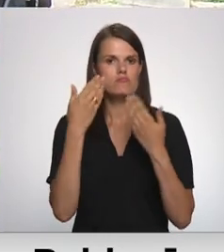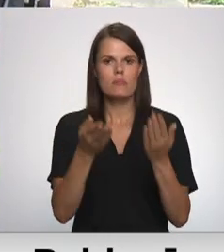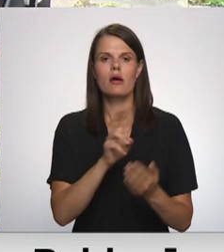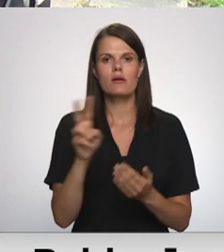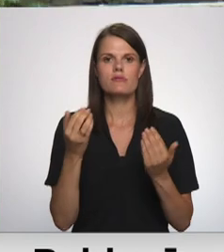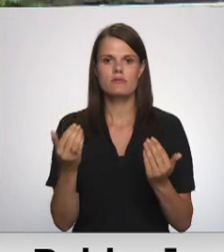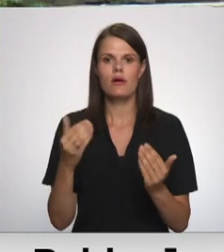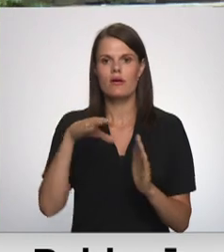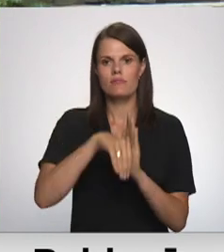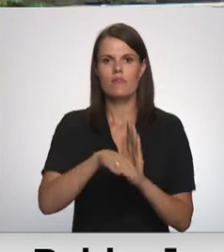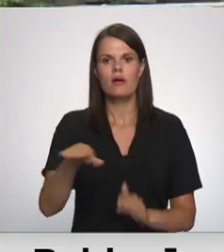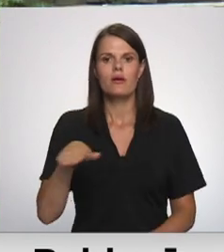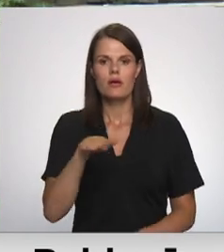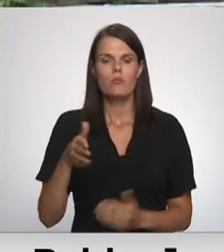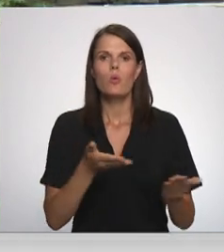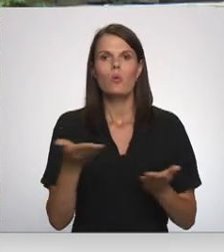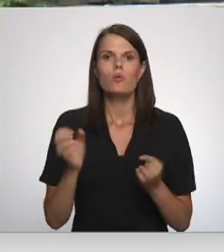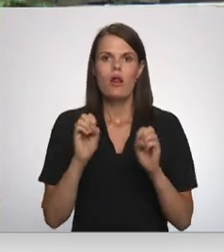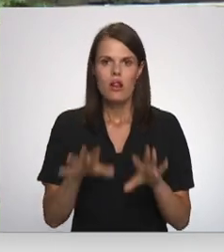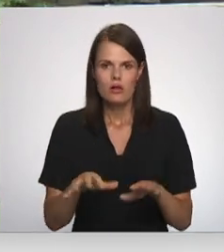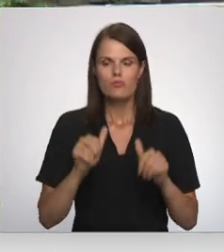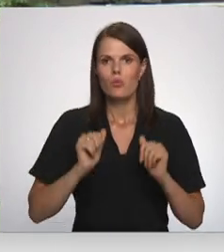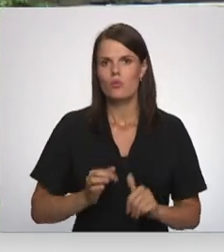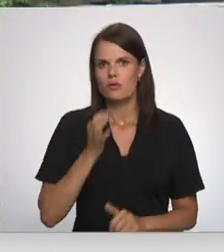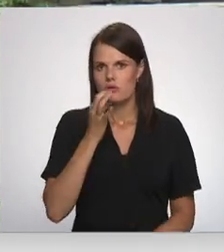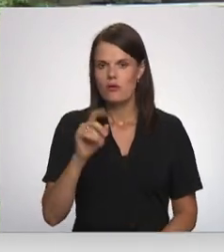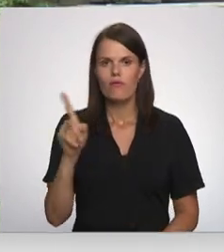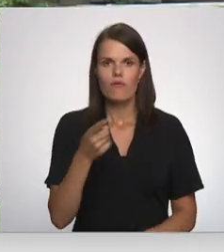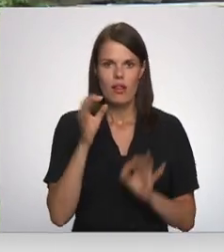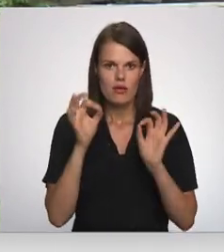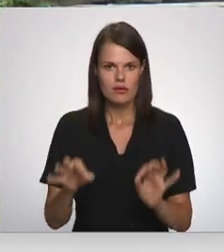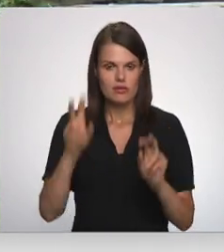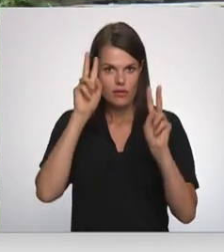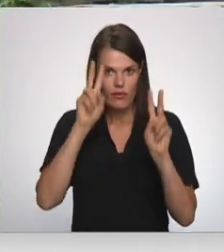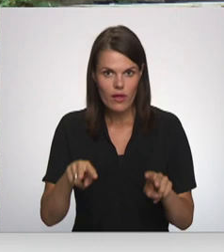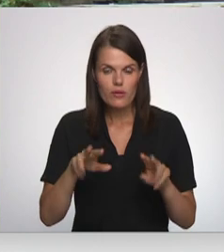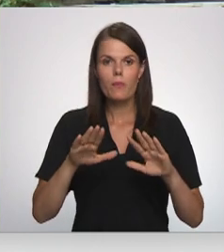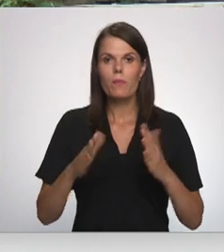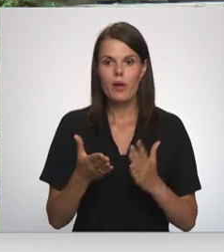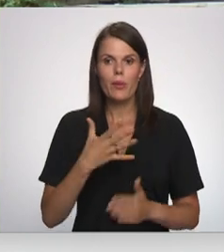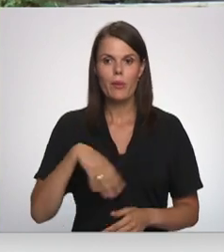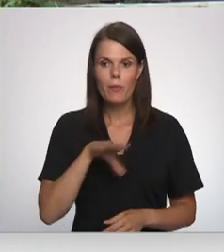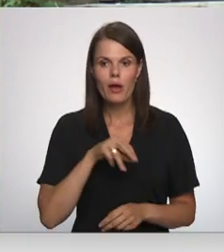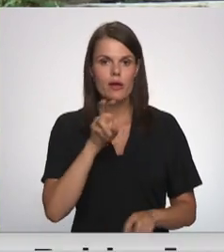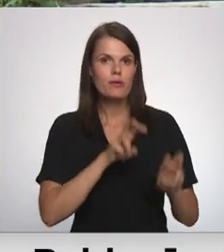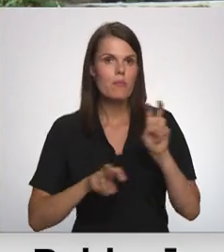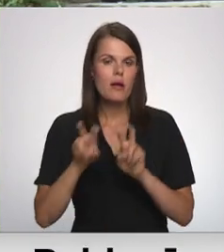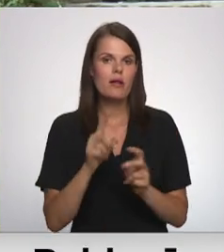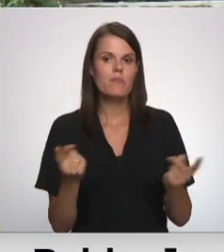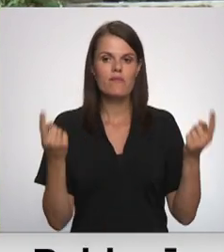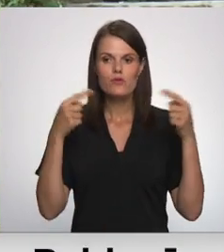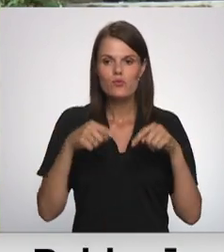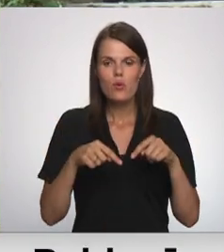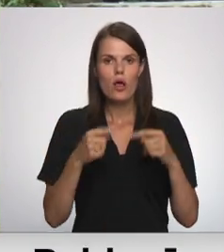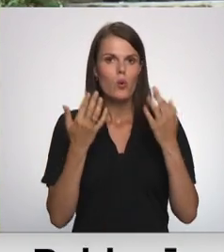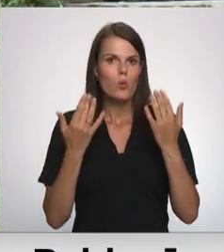ģimenēs. Kur liksim, godīgi sakot, vēl īsti nezinām, bet mēs meklējām visu laiku